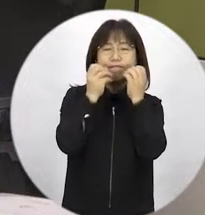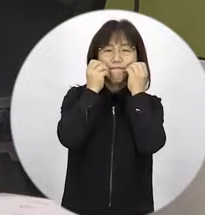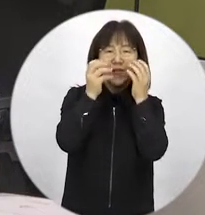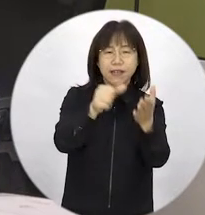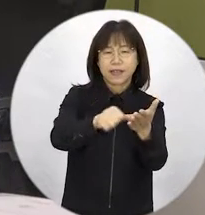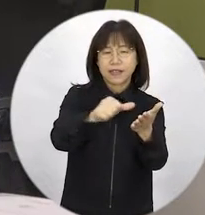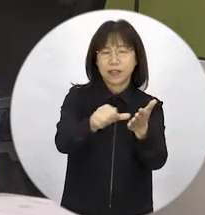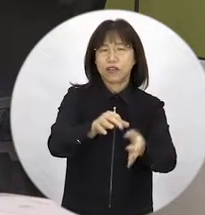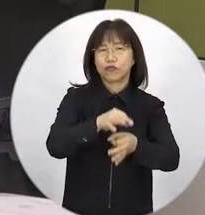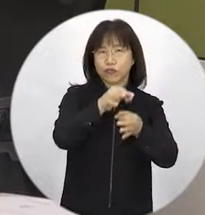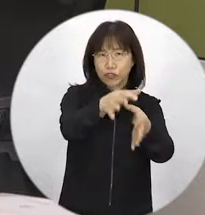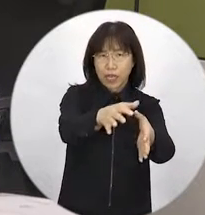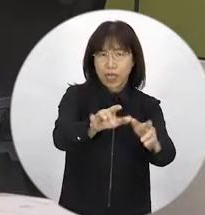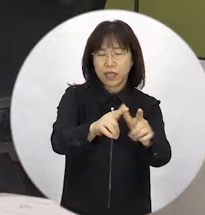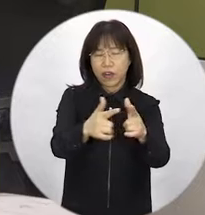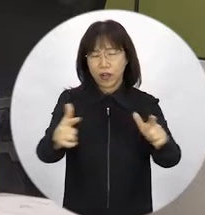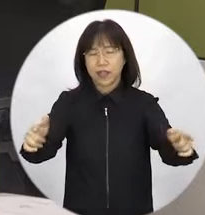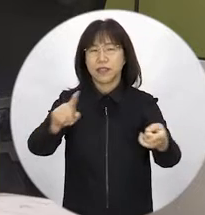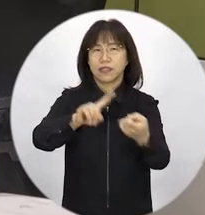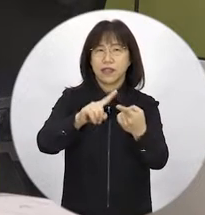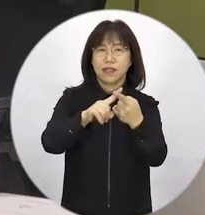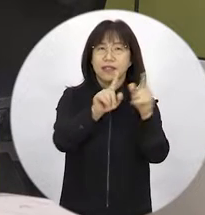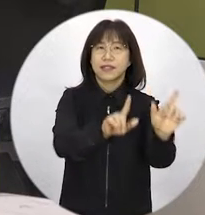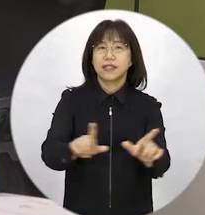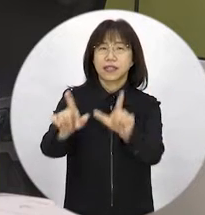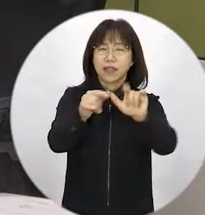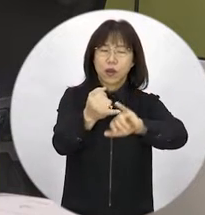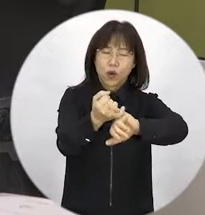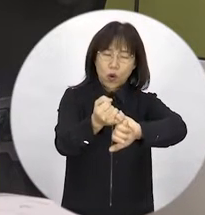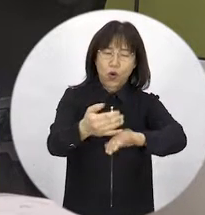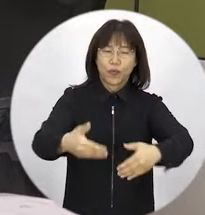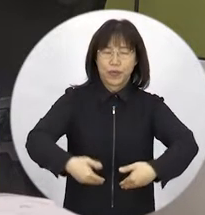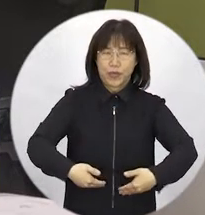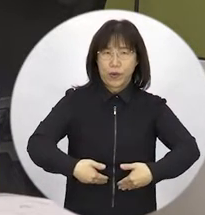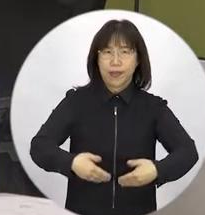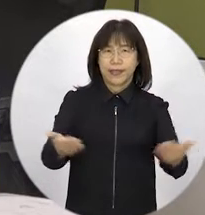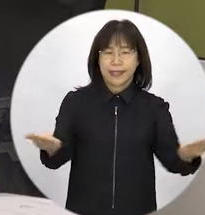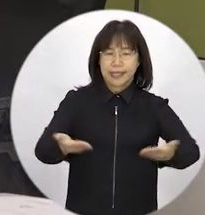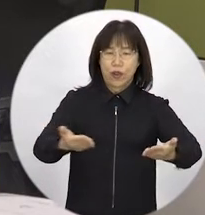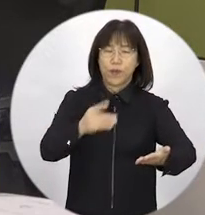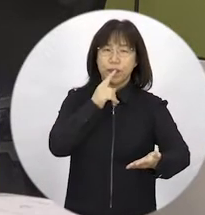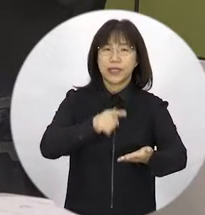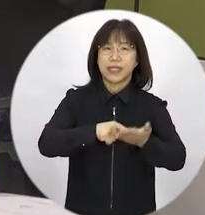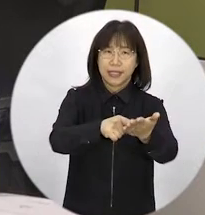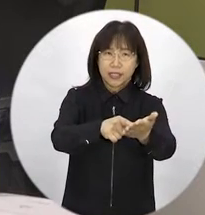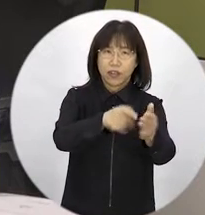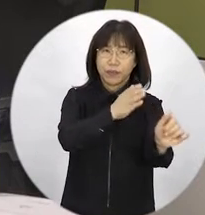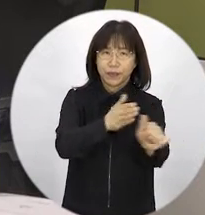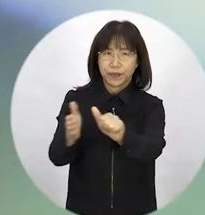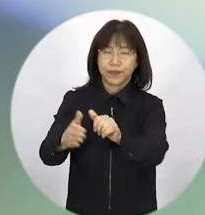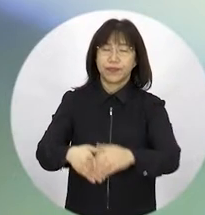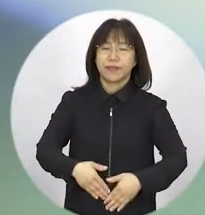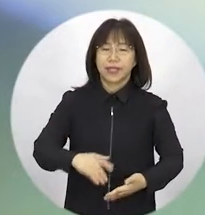현안, 주민 건의 사업과 같은 우리 생활 속에 꼭 필요한 사업들을 신청해 주시면 되겠습니다.